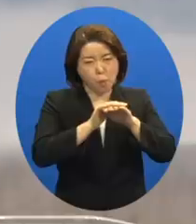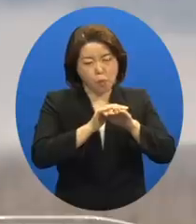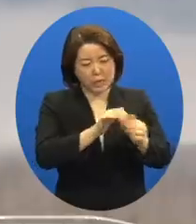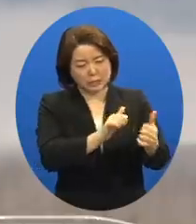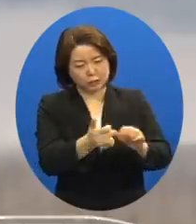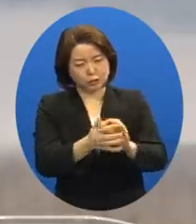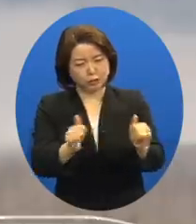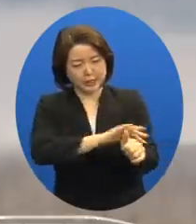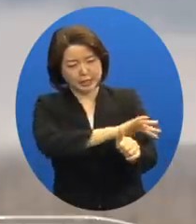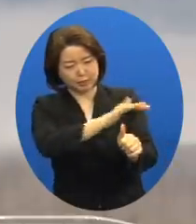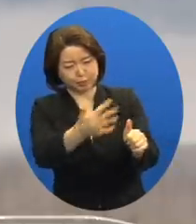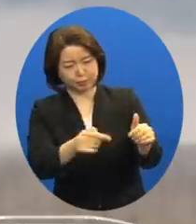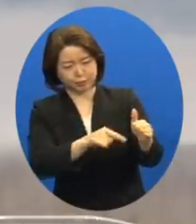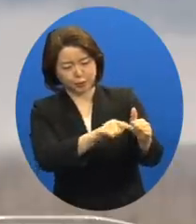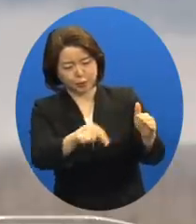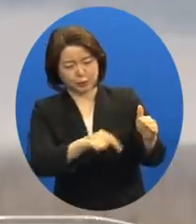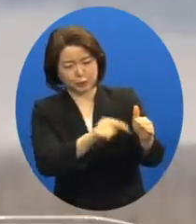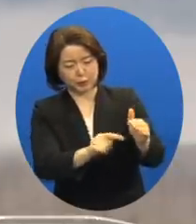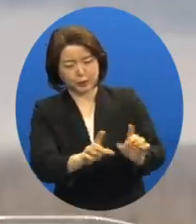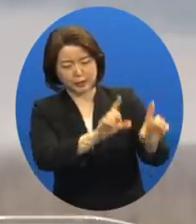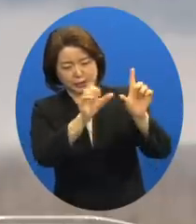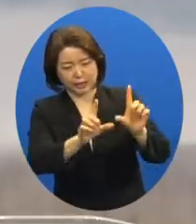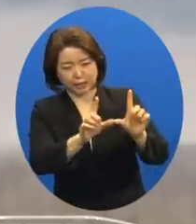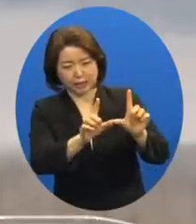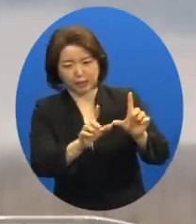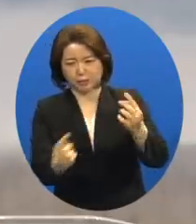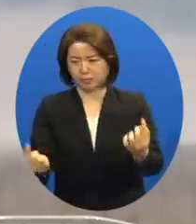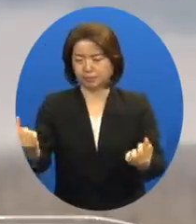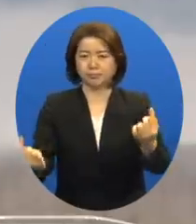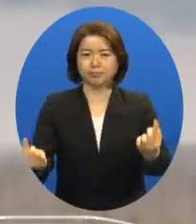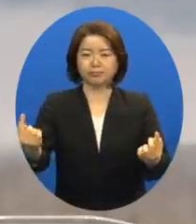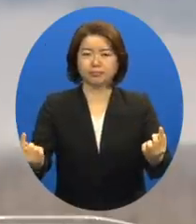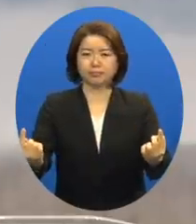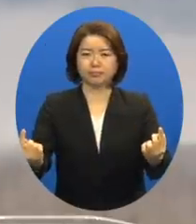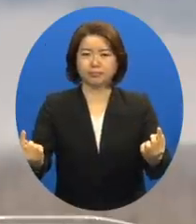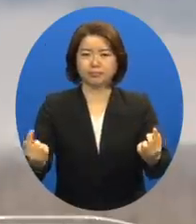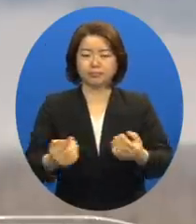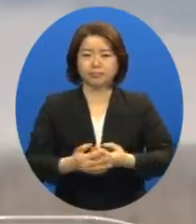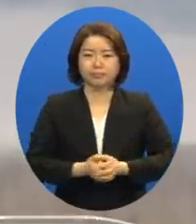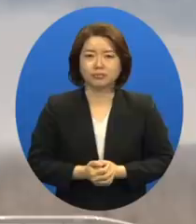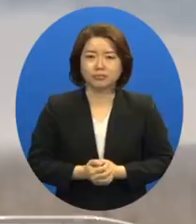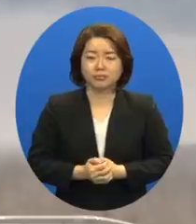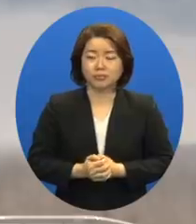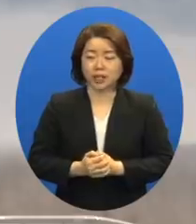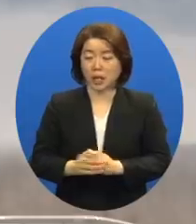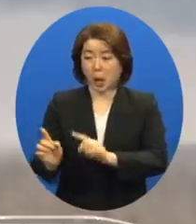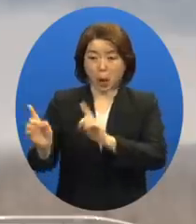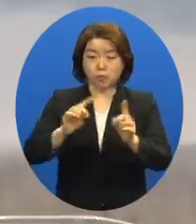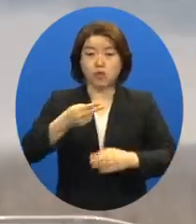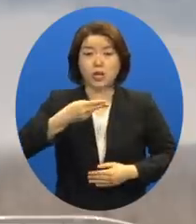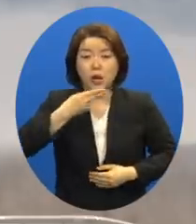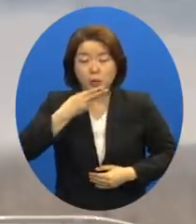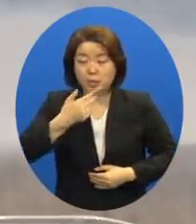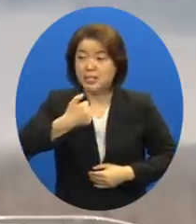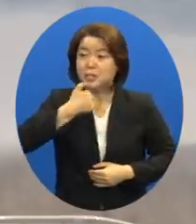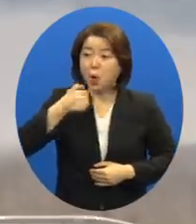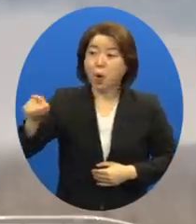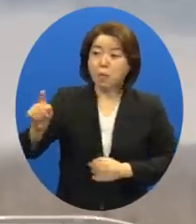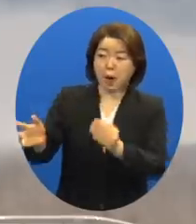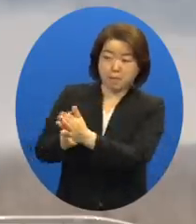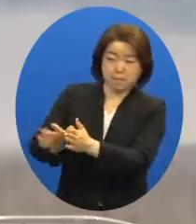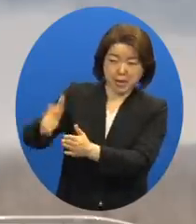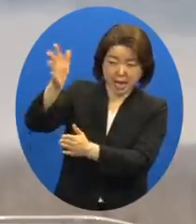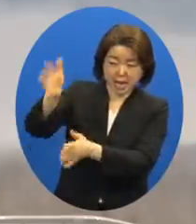죽은 자들의 무덤 그 속에서 살 것이냐, 그들은 부활이 없는 로마의 그 화려함